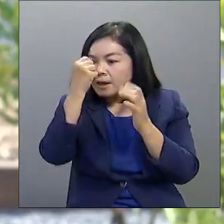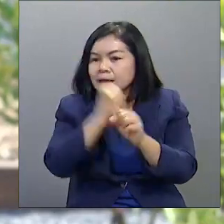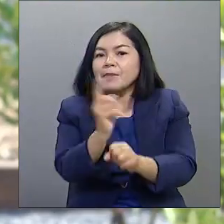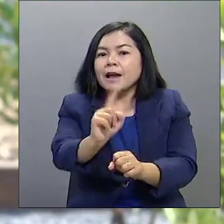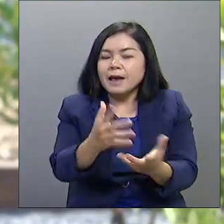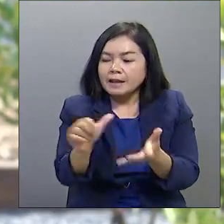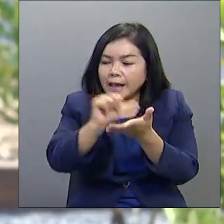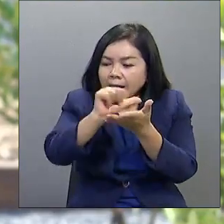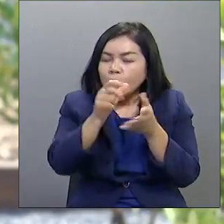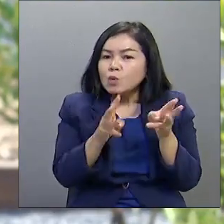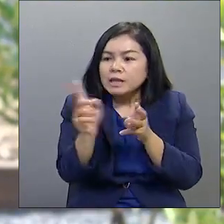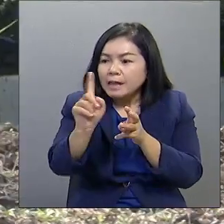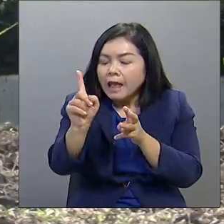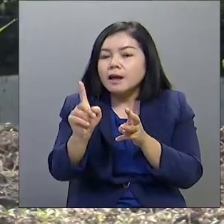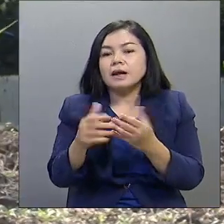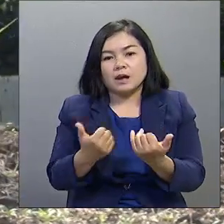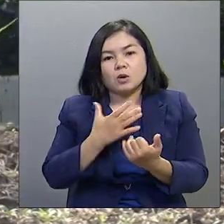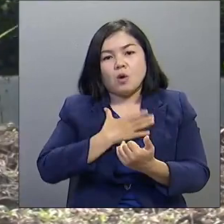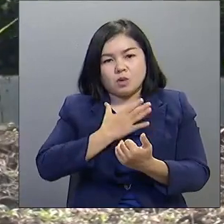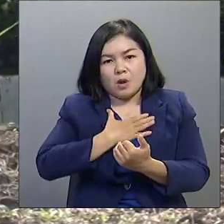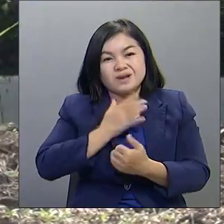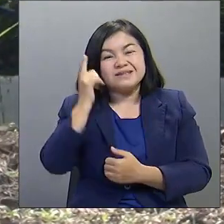งดีจะแก้วิธีไหนดีมากกว่า